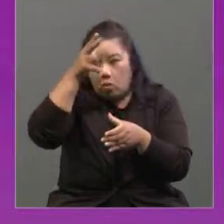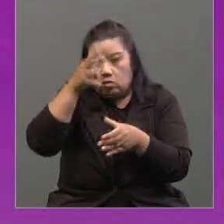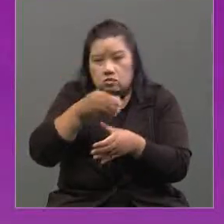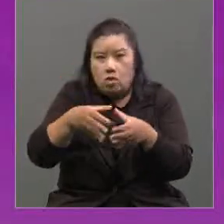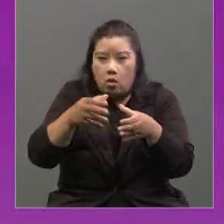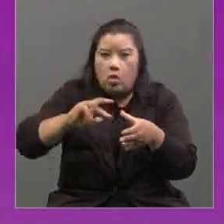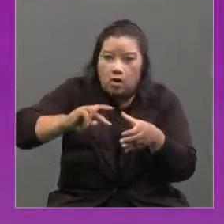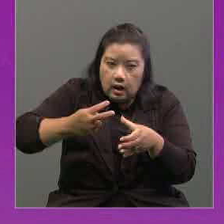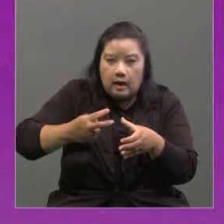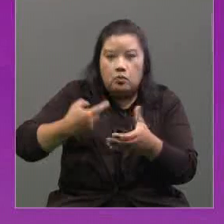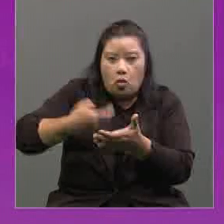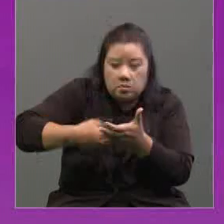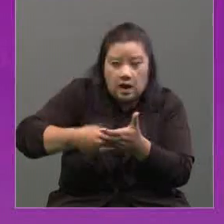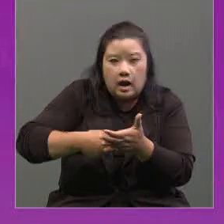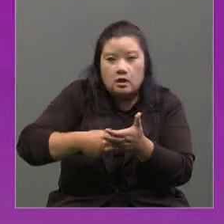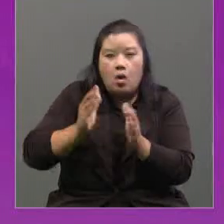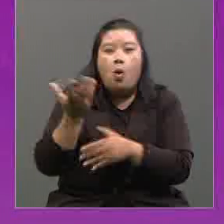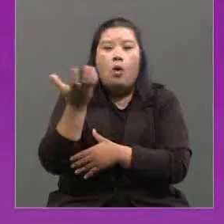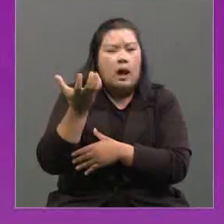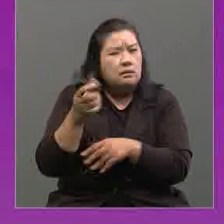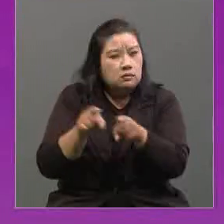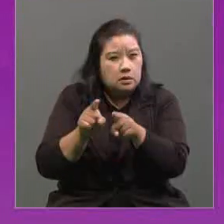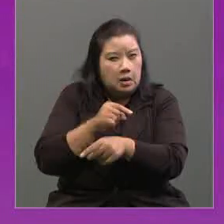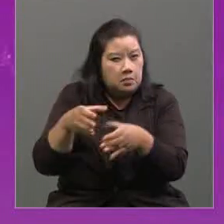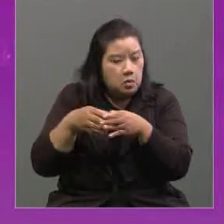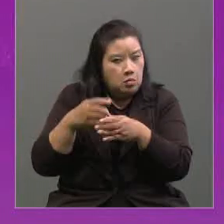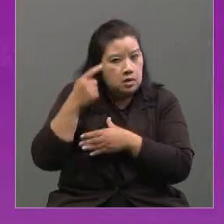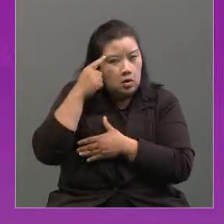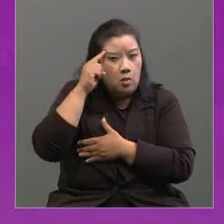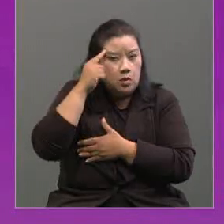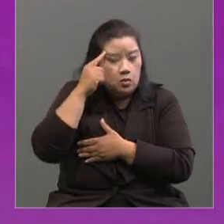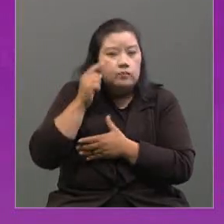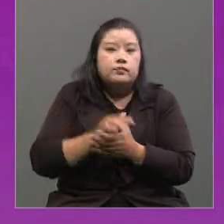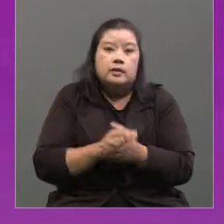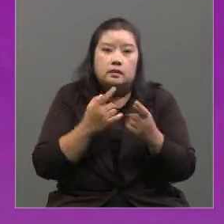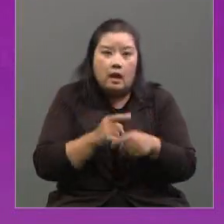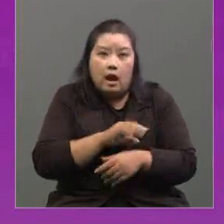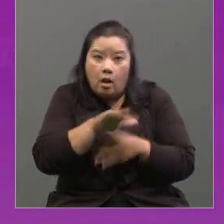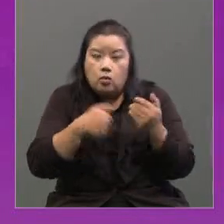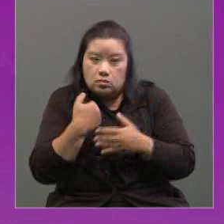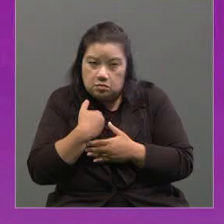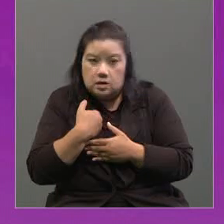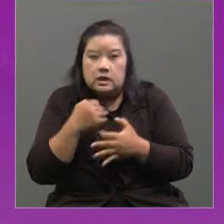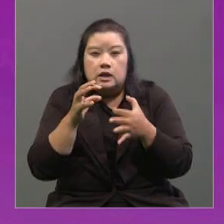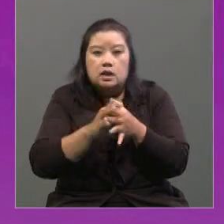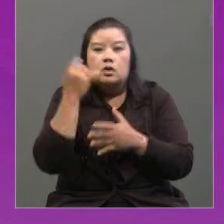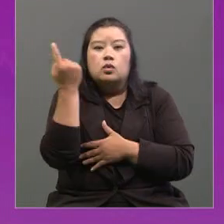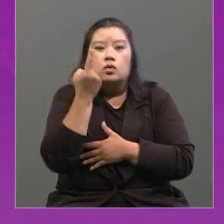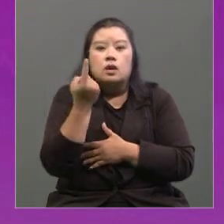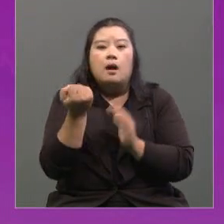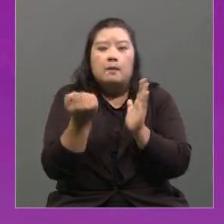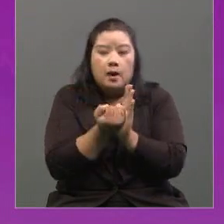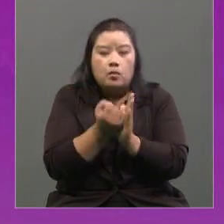เบื้องต้นพบว่ามีการขออนุญาตเดินทางเข้าประเทศถูกต้องตามกฎหมายส่วนใหญ่เนี่ยเข้ามาด้วยวีซ่าการท่องเที่ยว30วัน